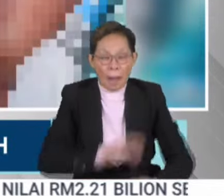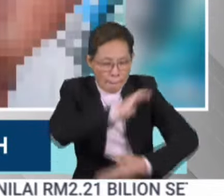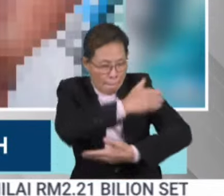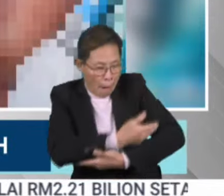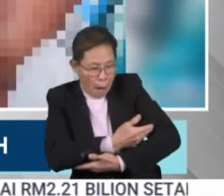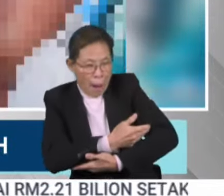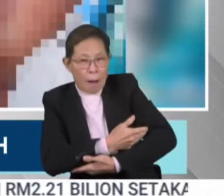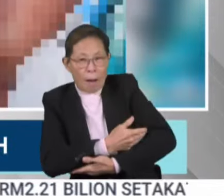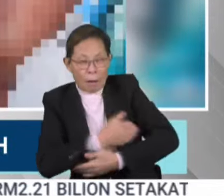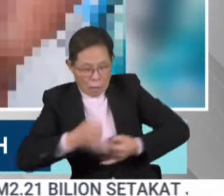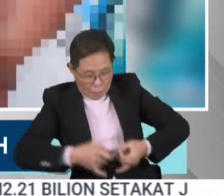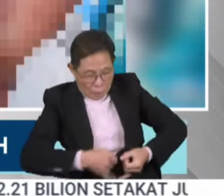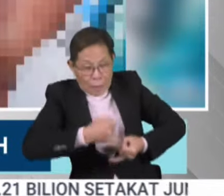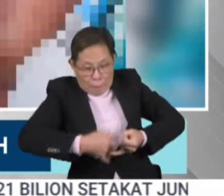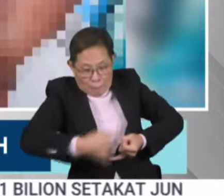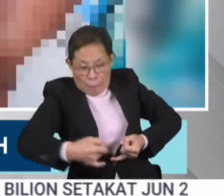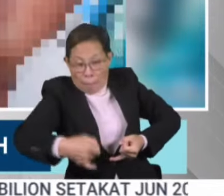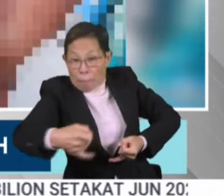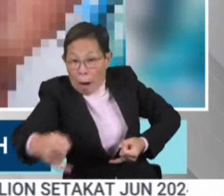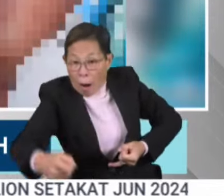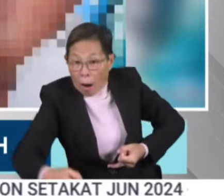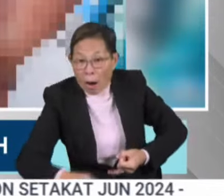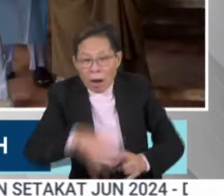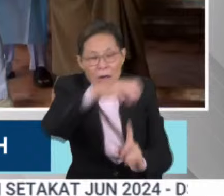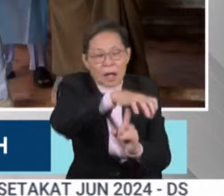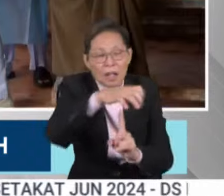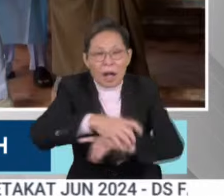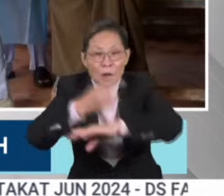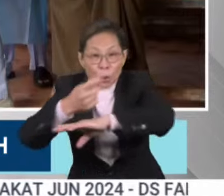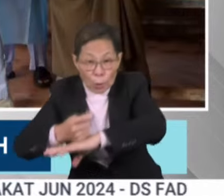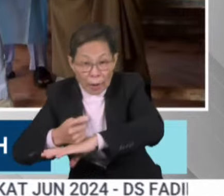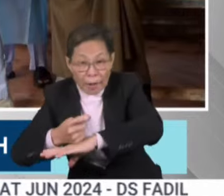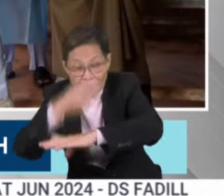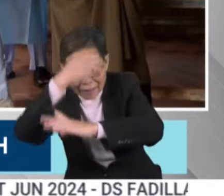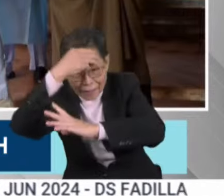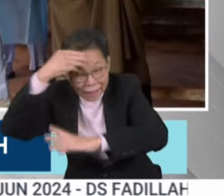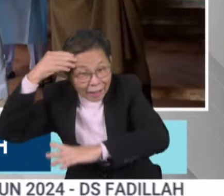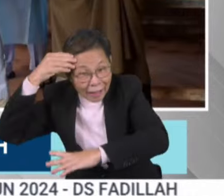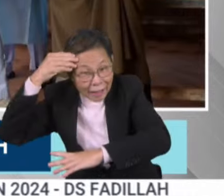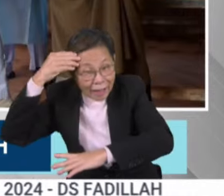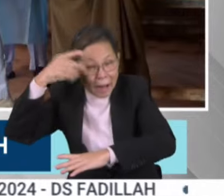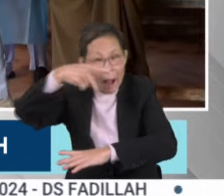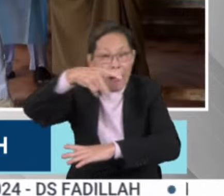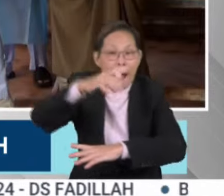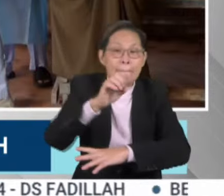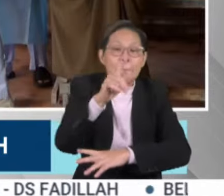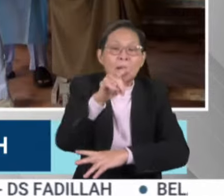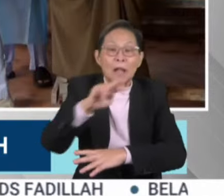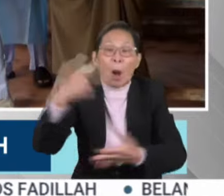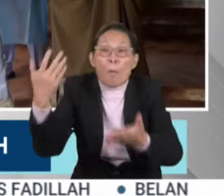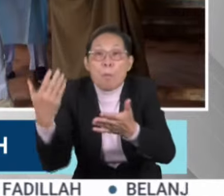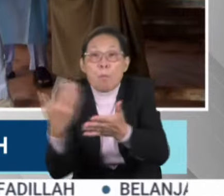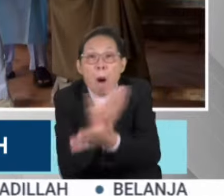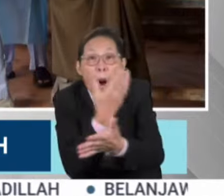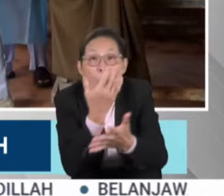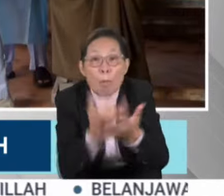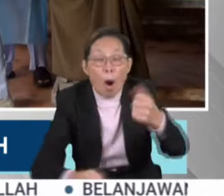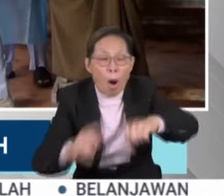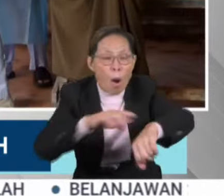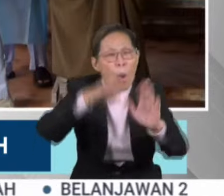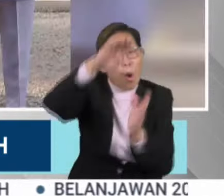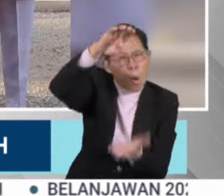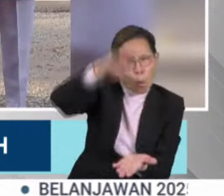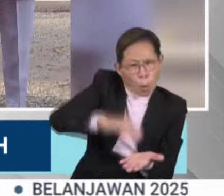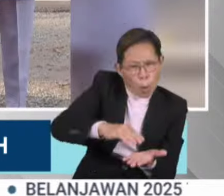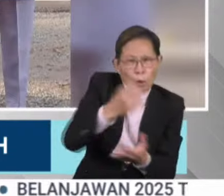Bayi masih bertali pusat ditemui di gerai kuih di Kampung Rambai, Tokai Pendang baru dilahirkan dalam tempoh